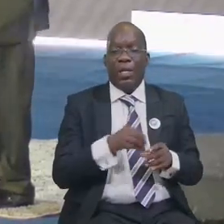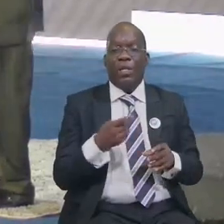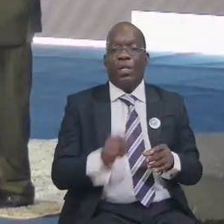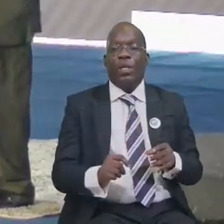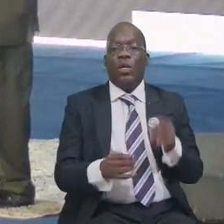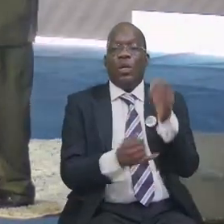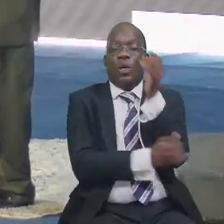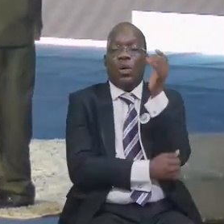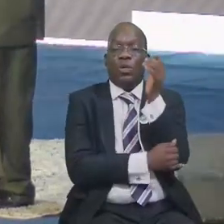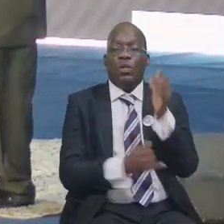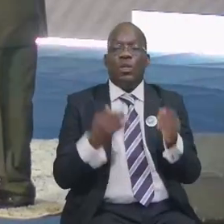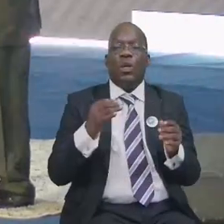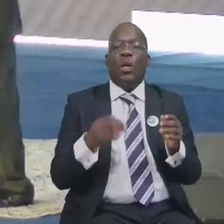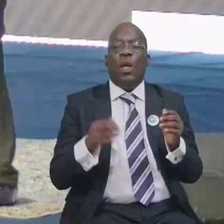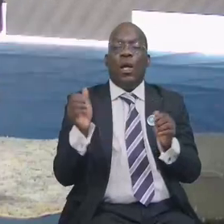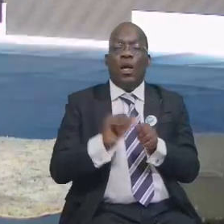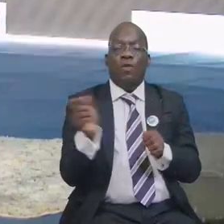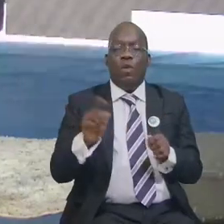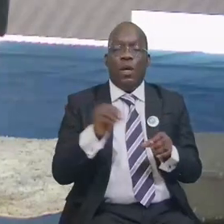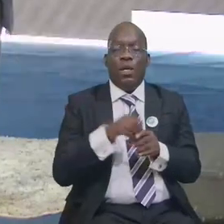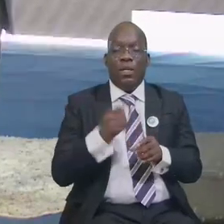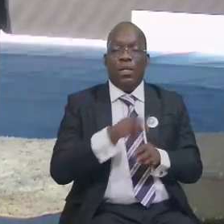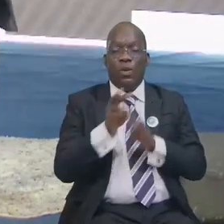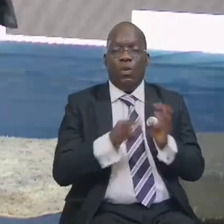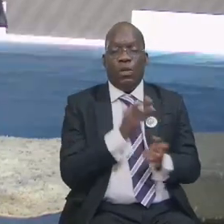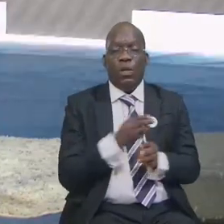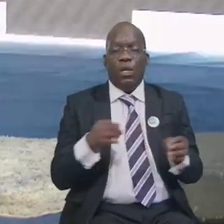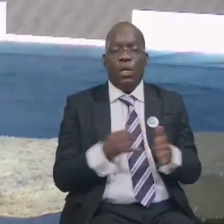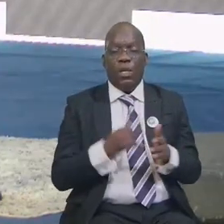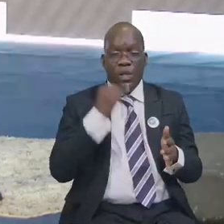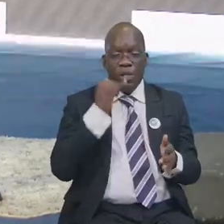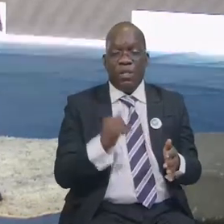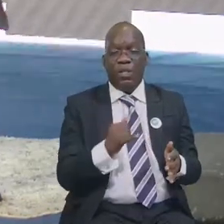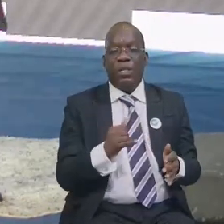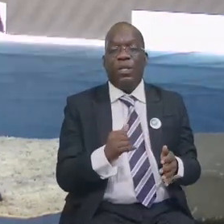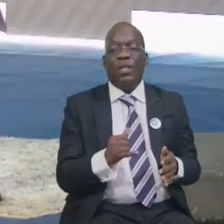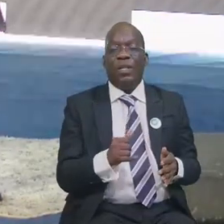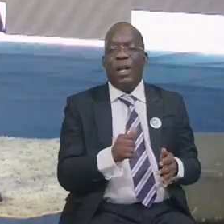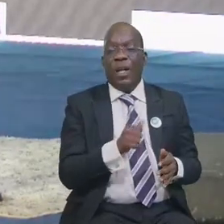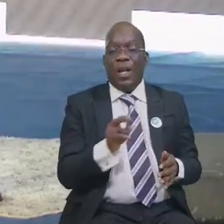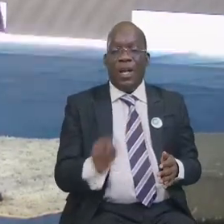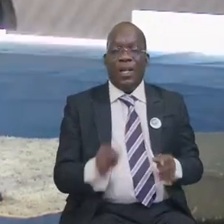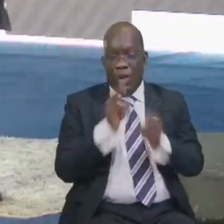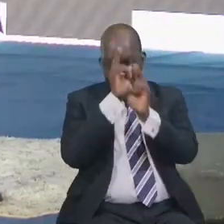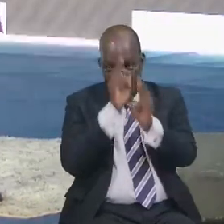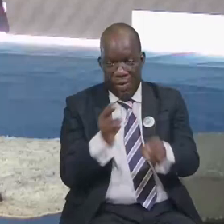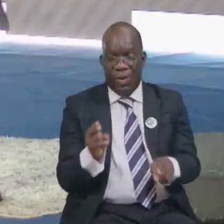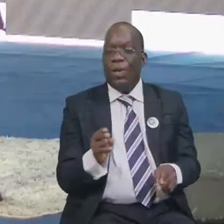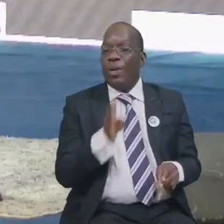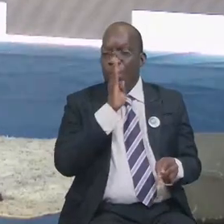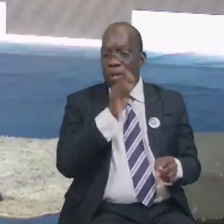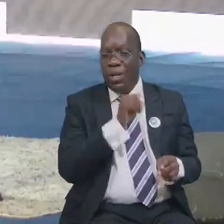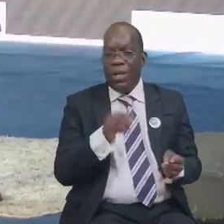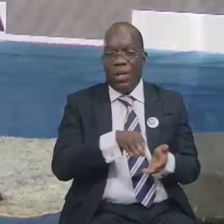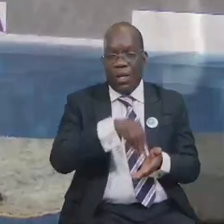les pays du monde. Et c'est un honneur d'être moi-même un élève de